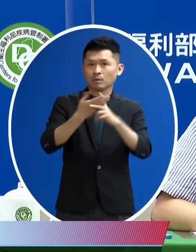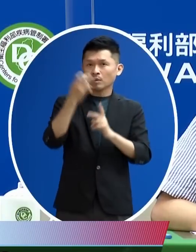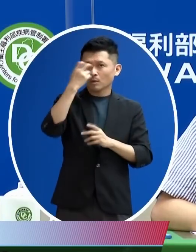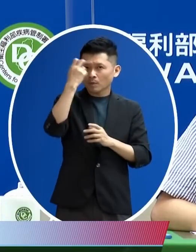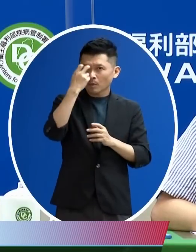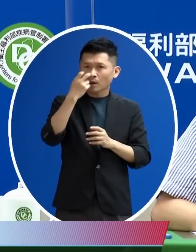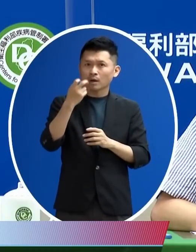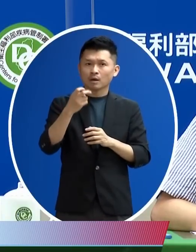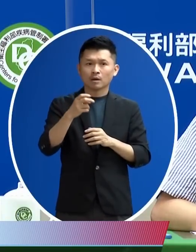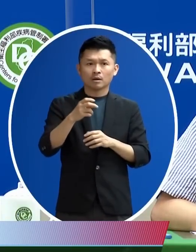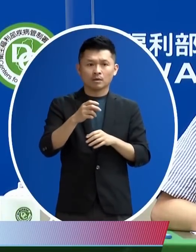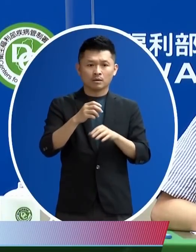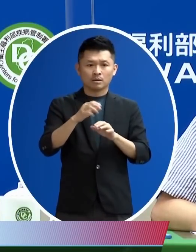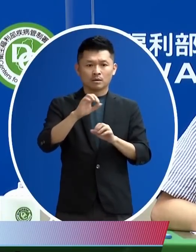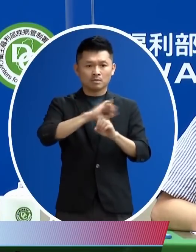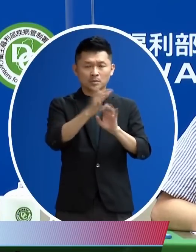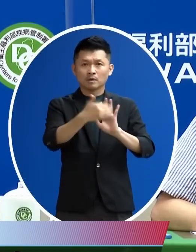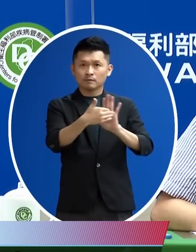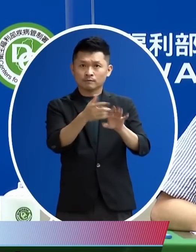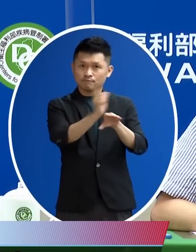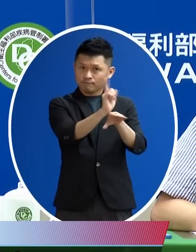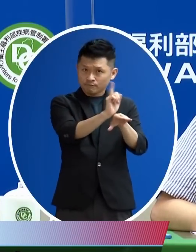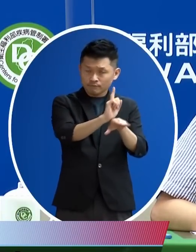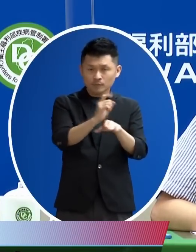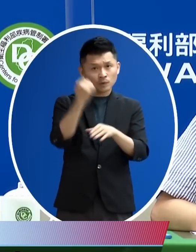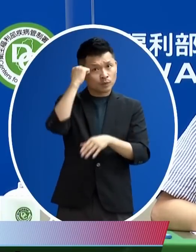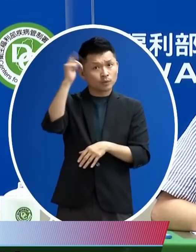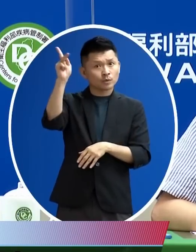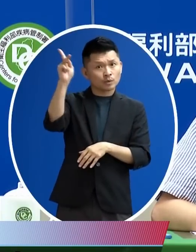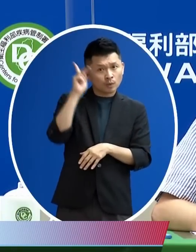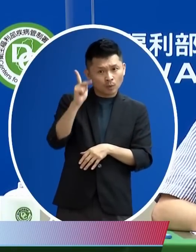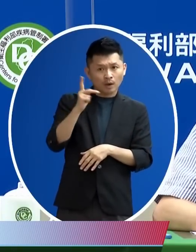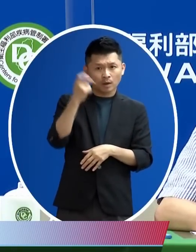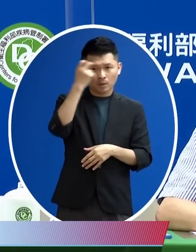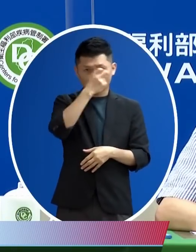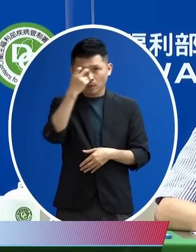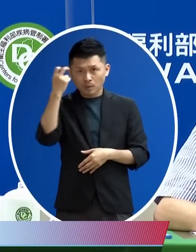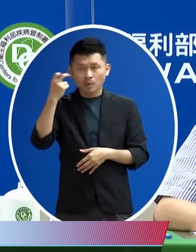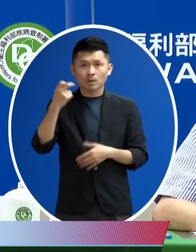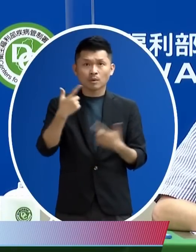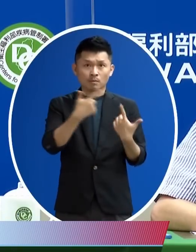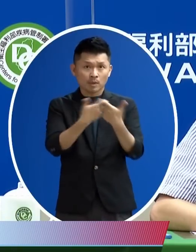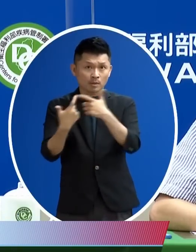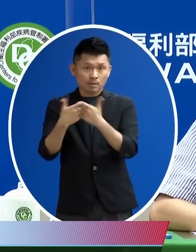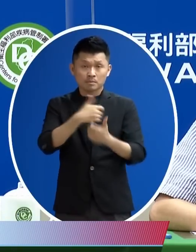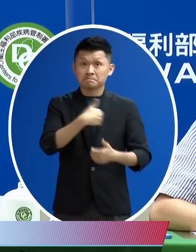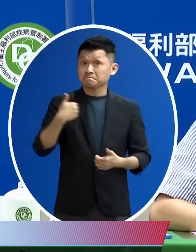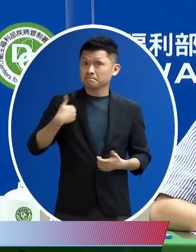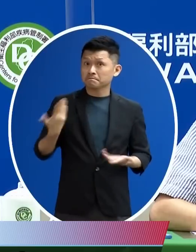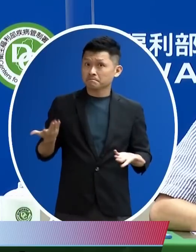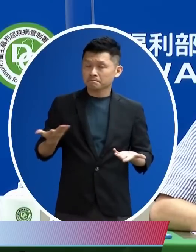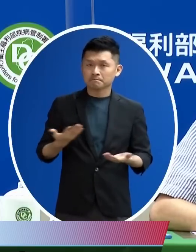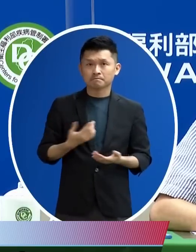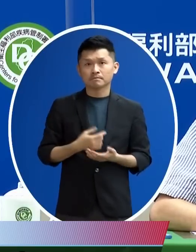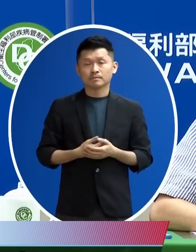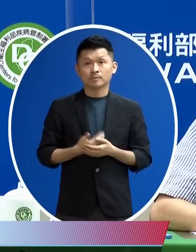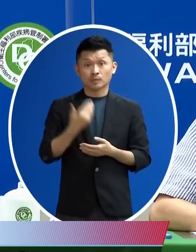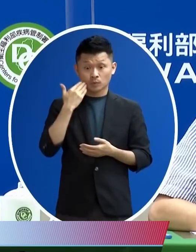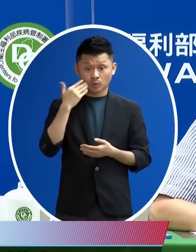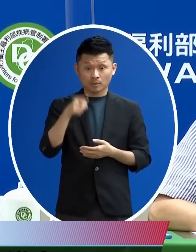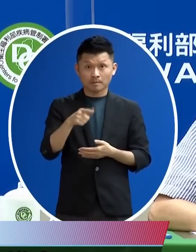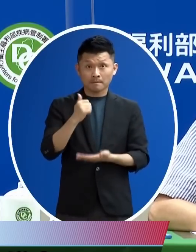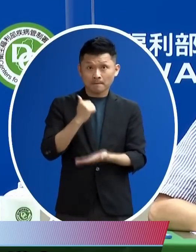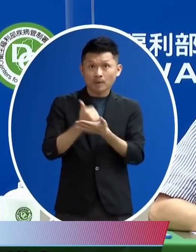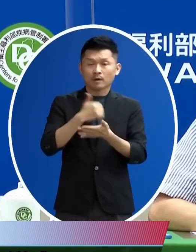或防疫监测。或防疫旅馆等等的管理上是不是能够上轨道？那当然一步成功，那下一